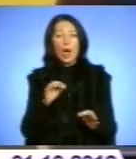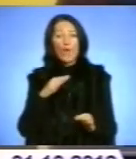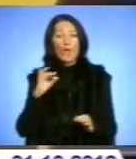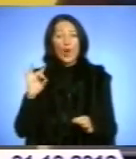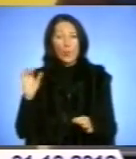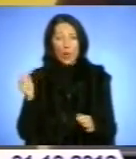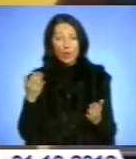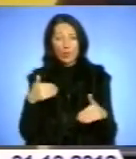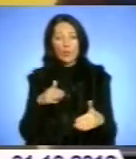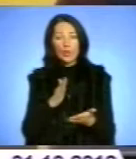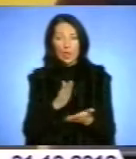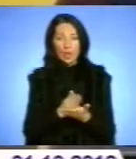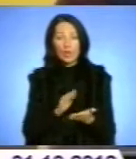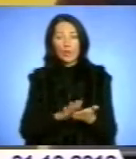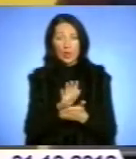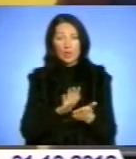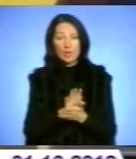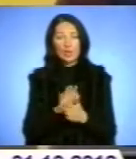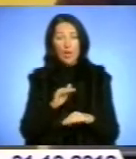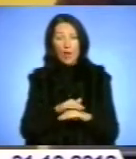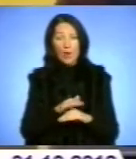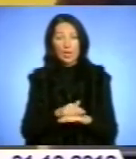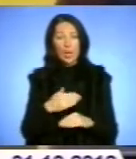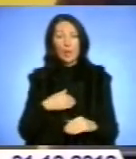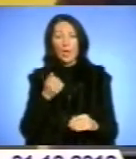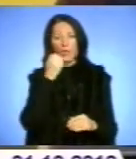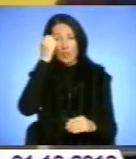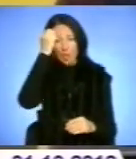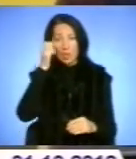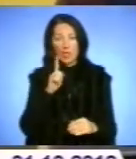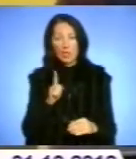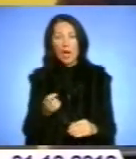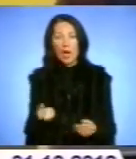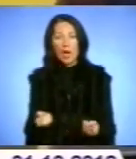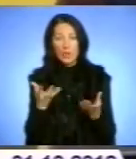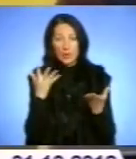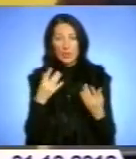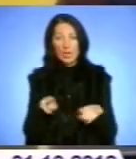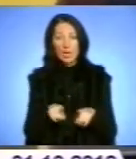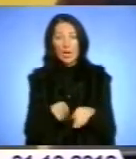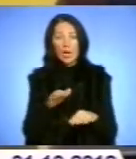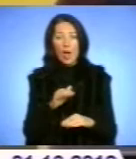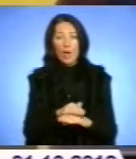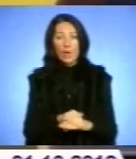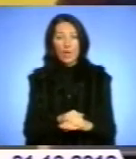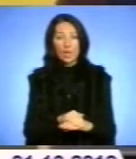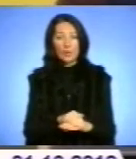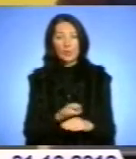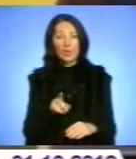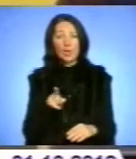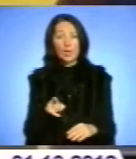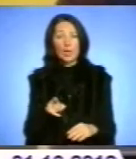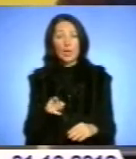з'явились в засобах масової інформації. Ми вдячні за висвітлення таких фактів. На них,